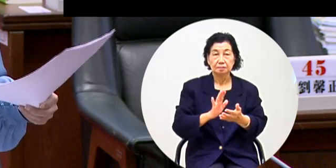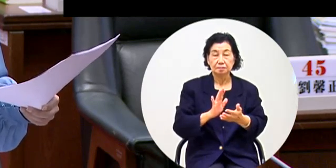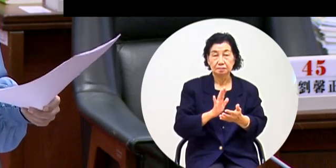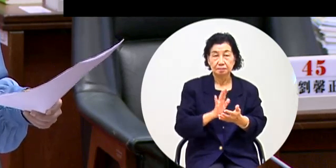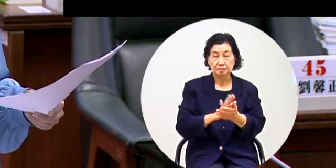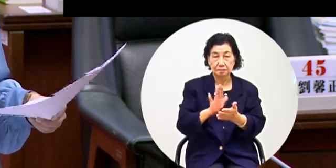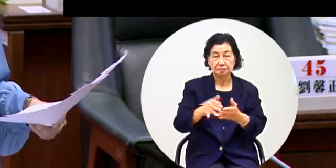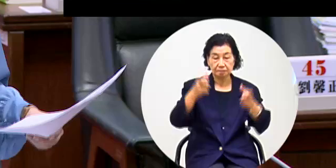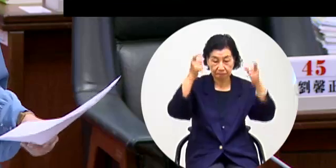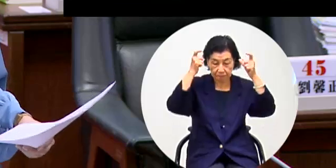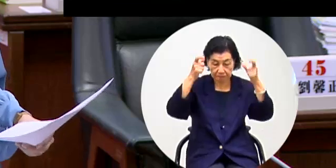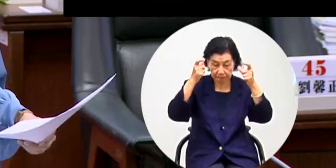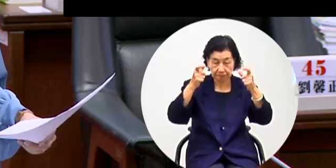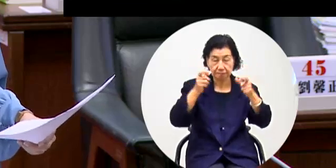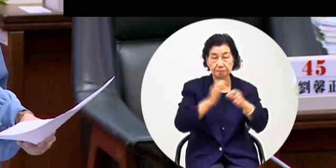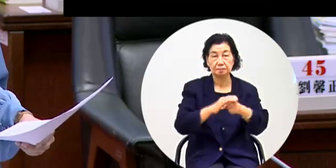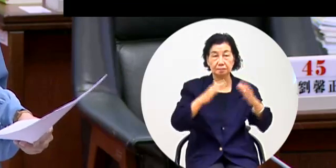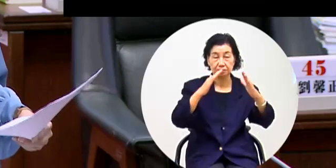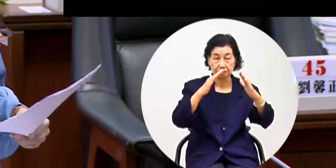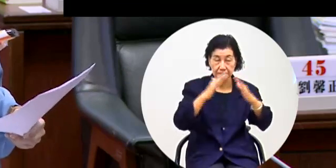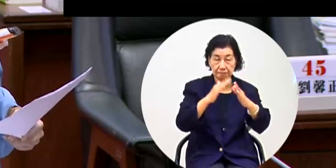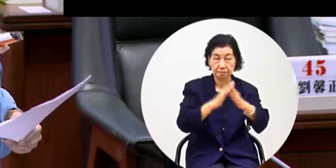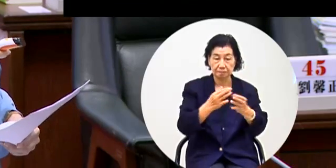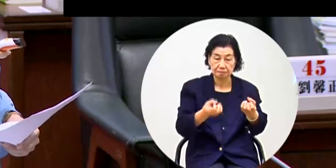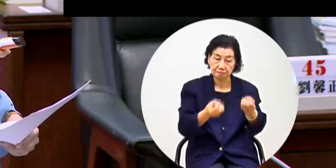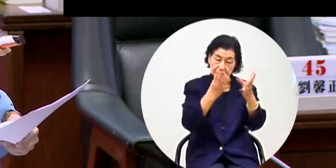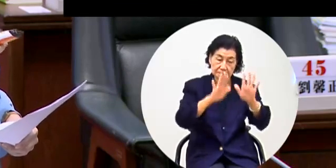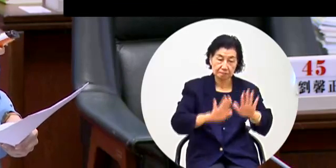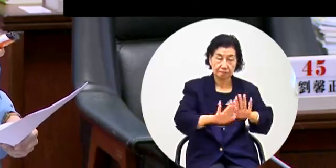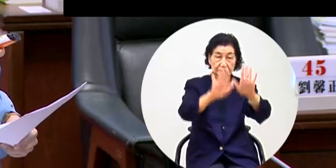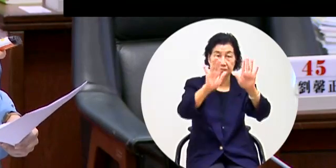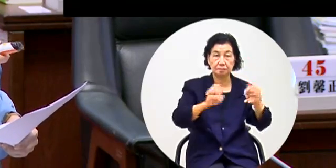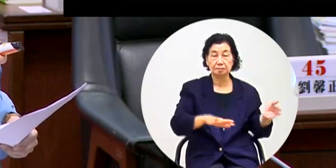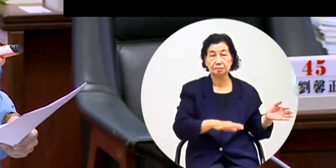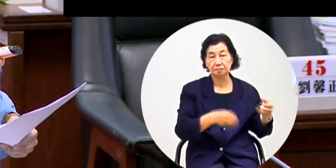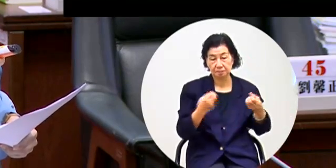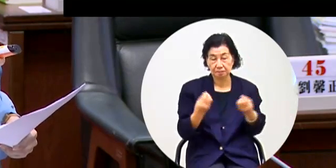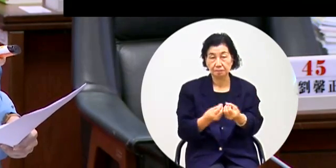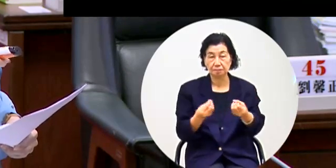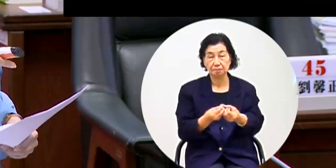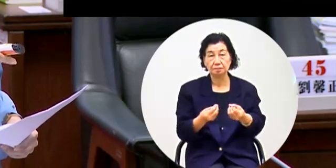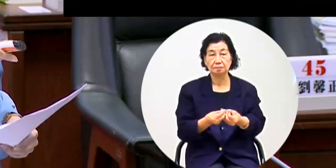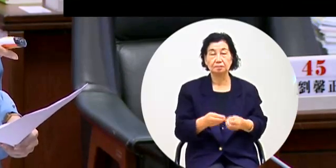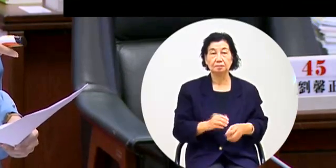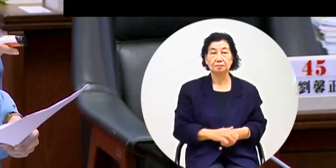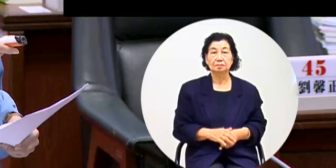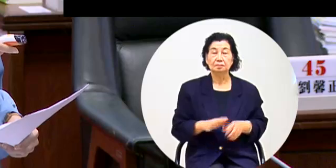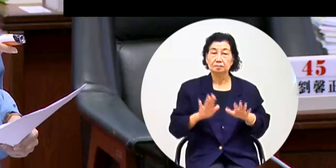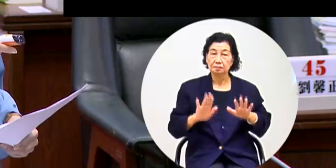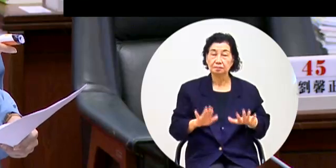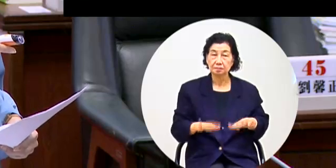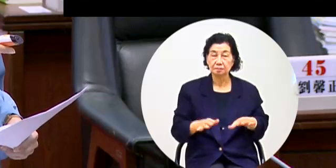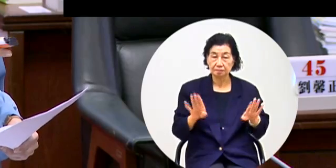国土规划的一环。但是国土规划的事情明明就已经在进行当中，但是我们有没有